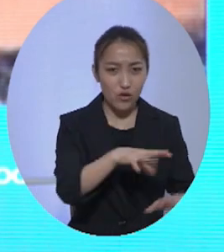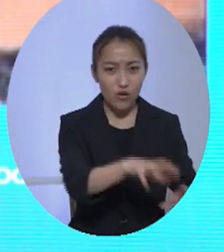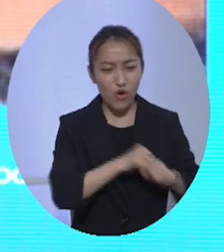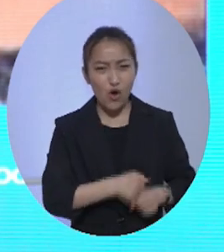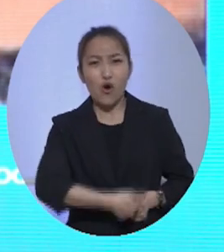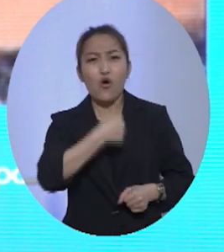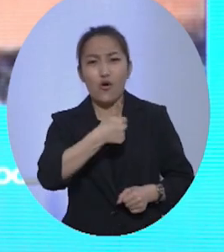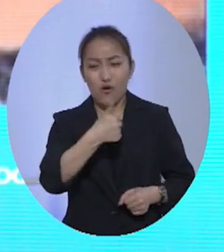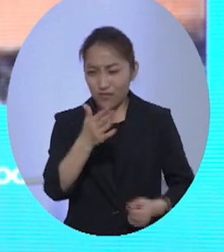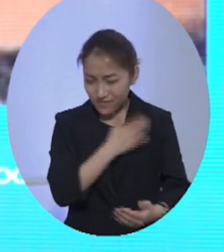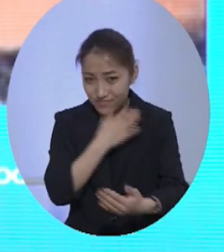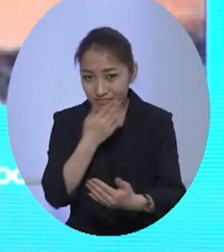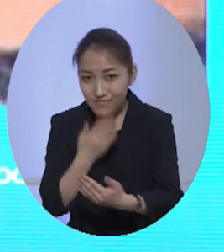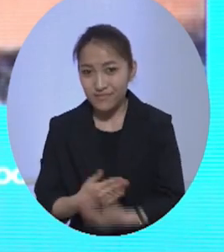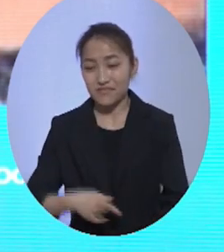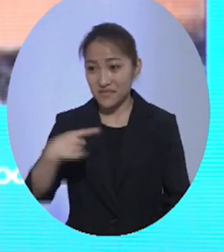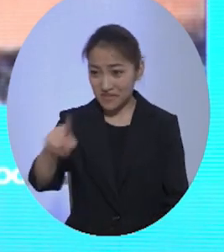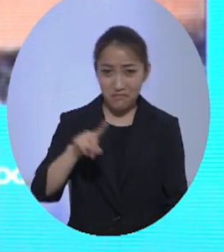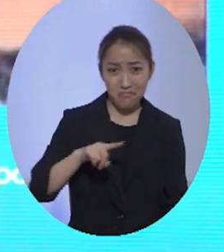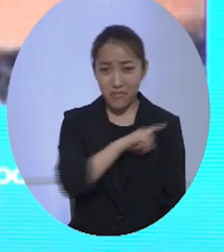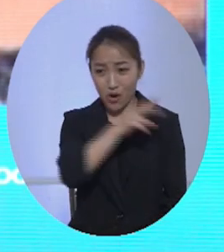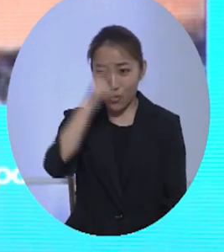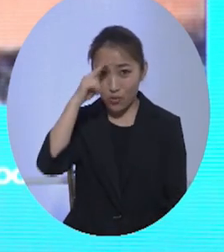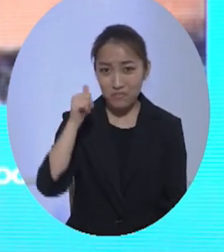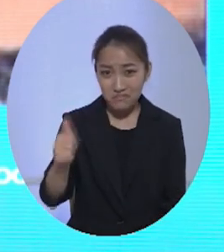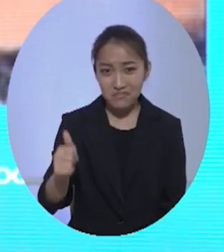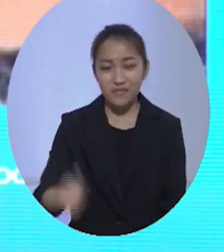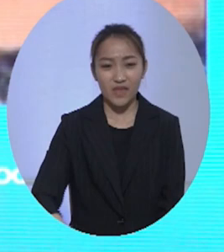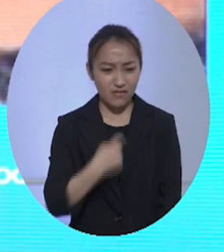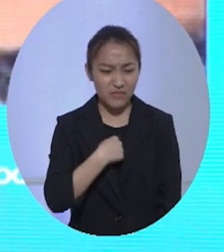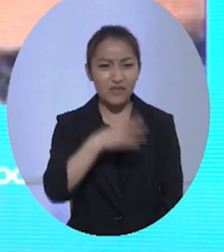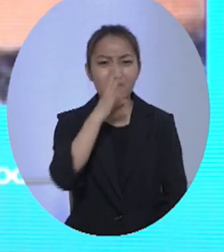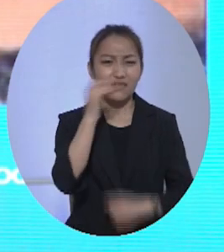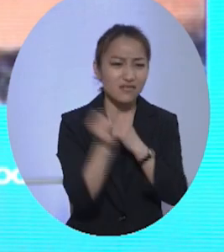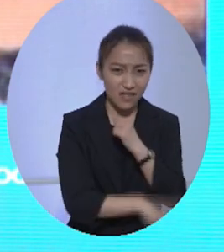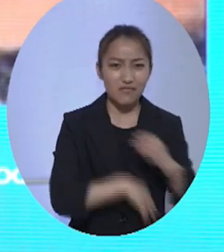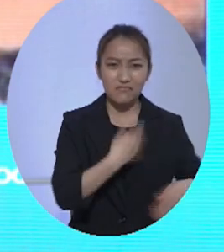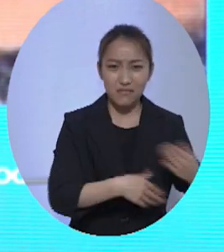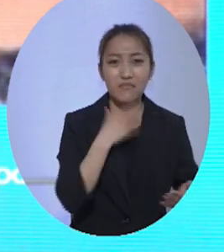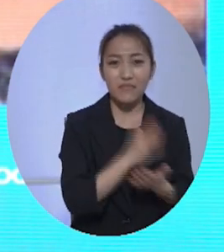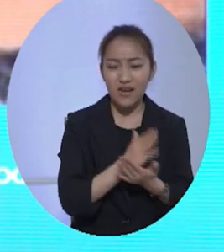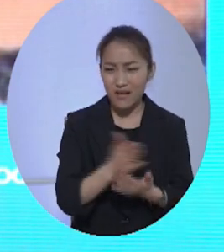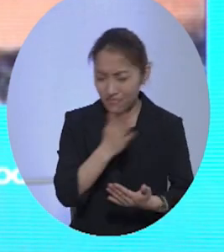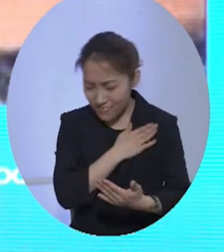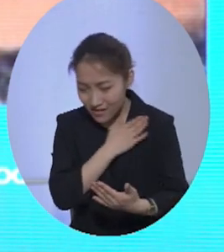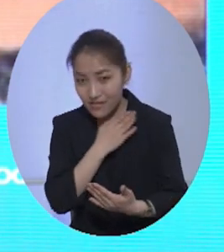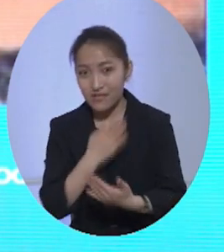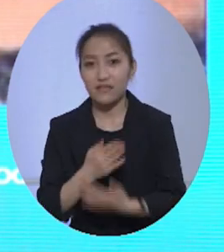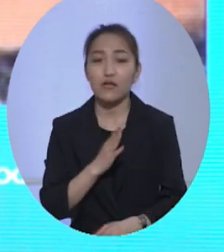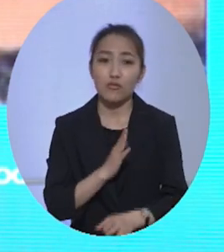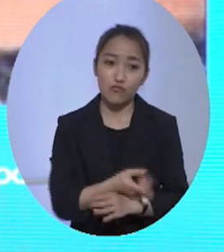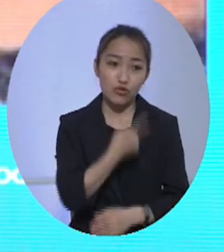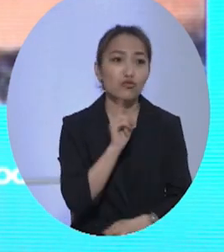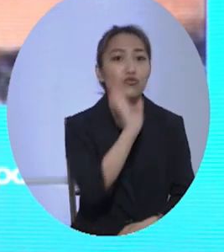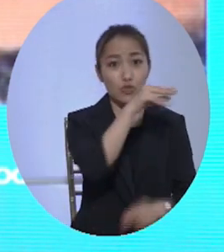Чи наху баяны баян хүү. Би өнөөдөр ядарч явж гинэ. Би чамд дараа туслана. Их баярлсан гэд явчих болох нь шít.